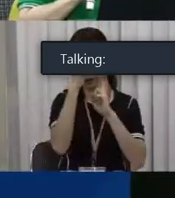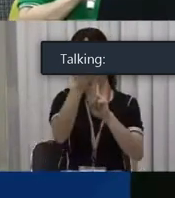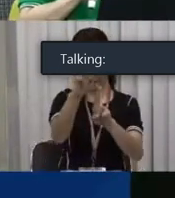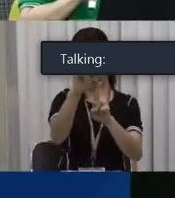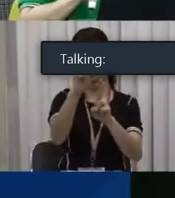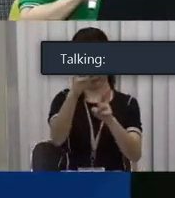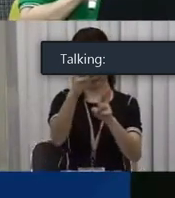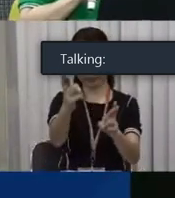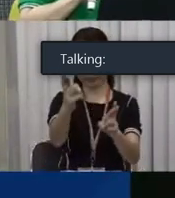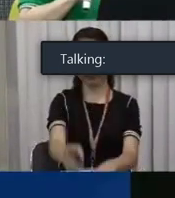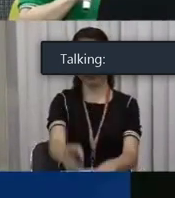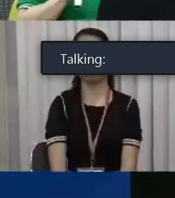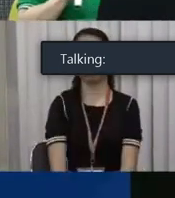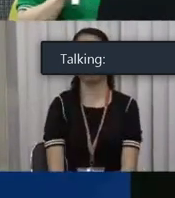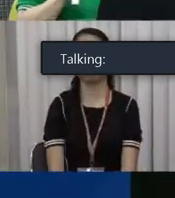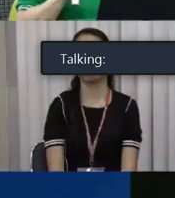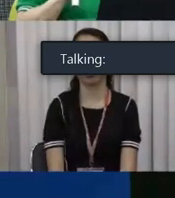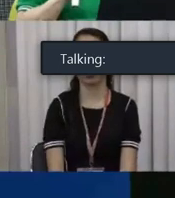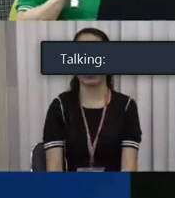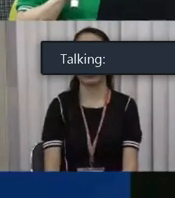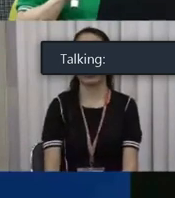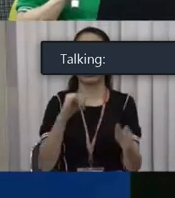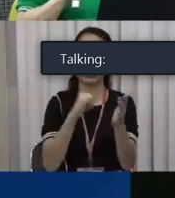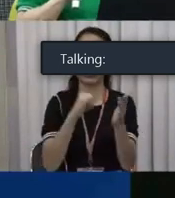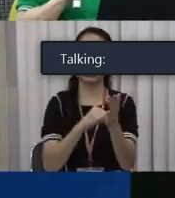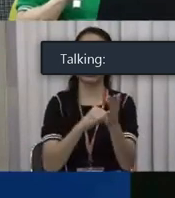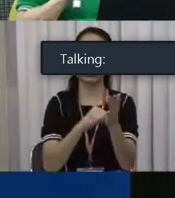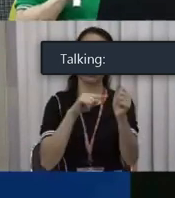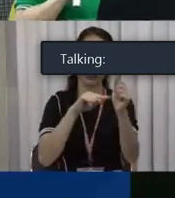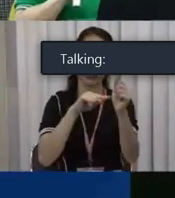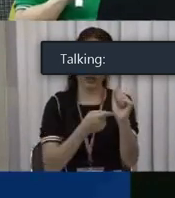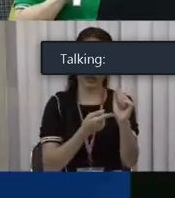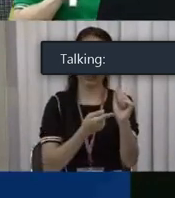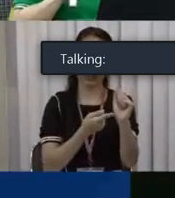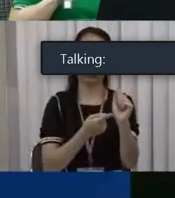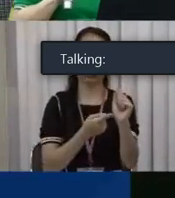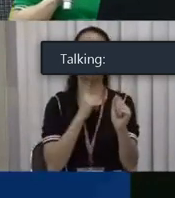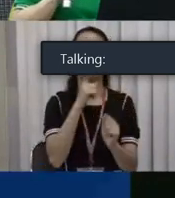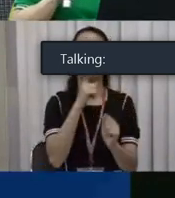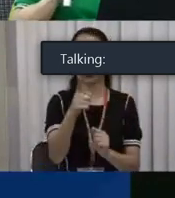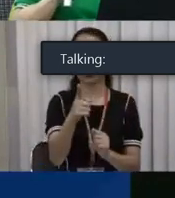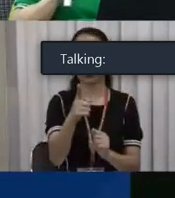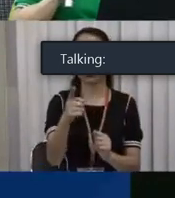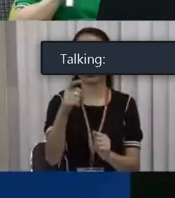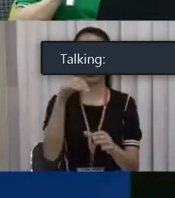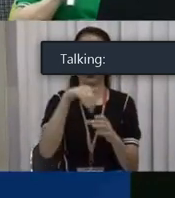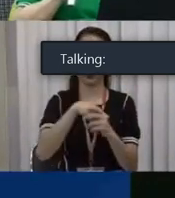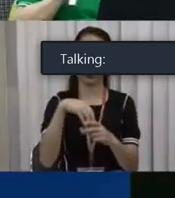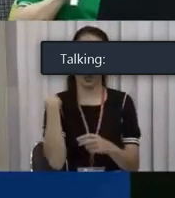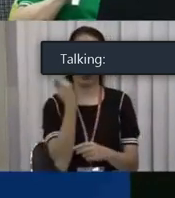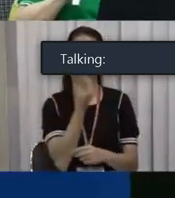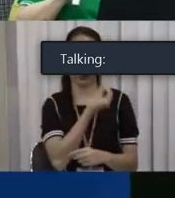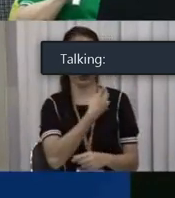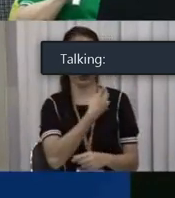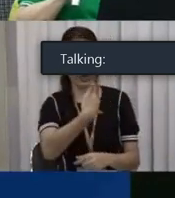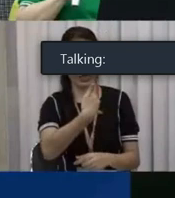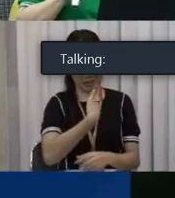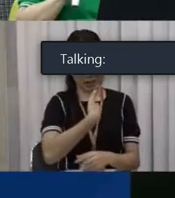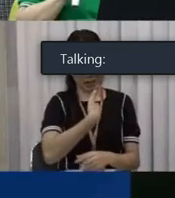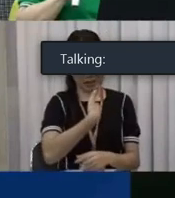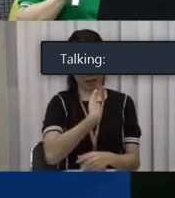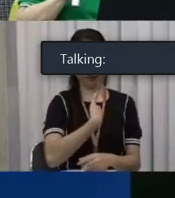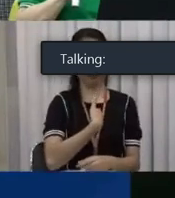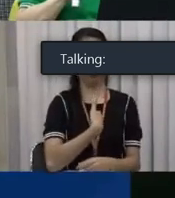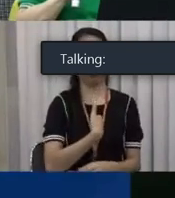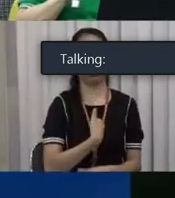self-respect. Kaning self-respect, magsugod gyud ni sa atong kaugalingon. Nya pahinomdom lang pod, labi na